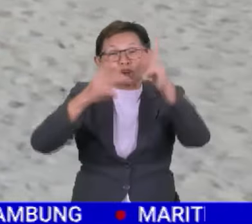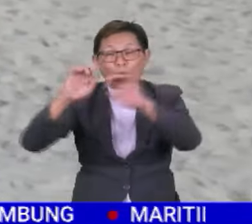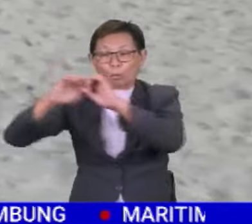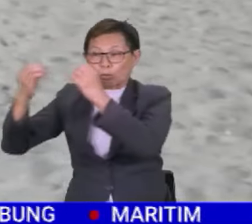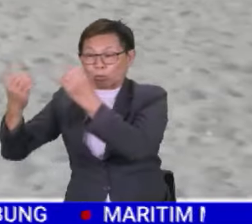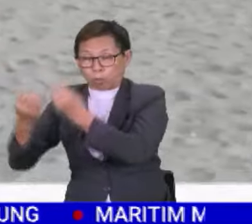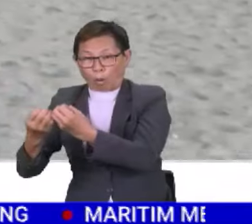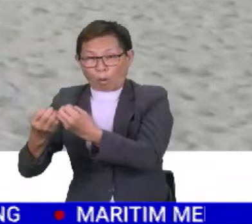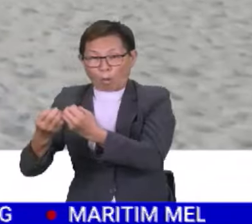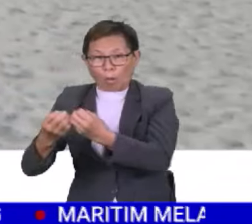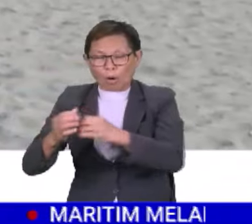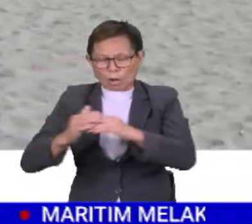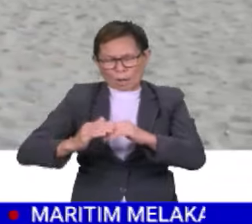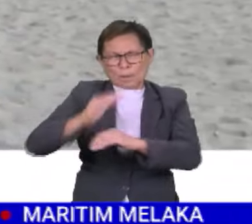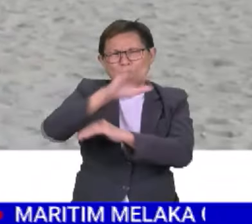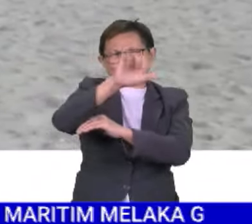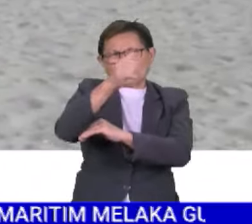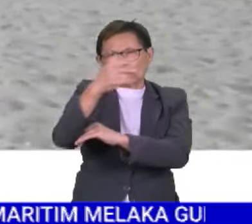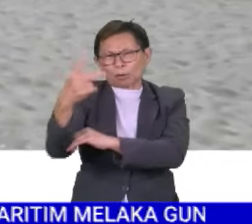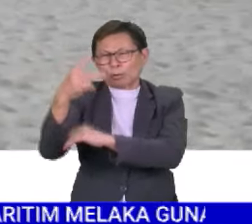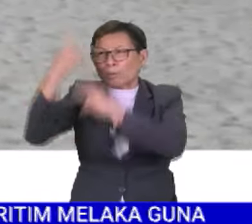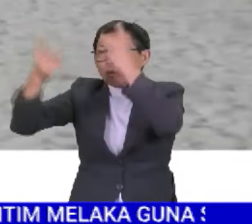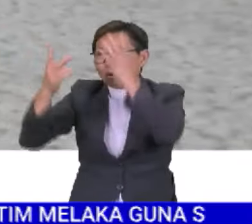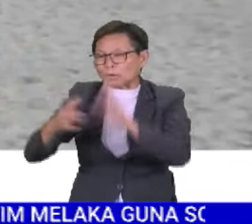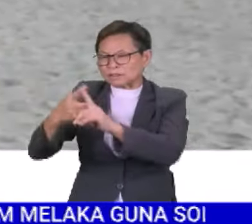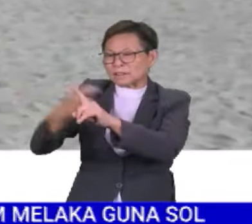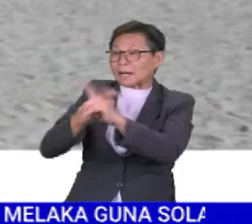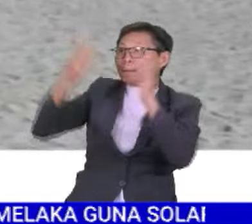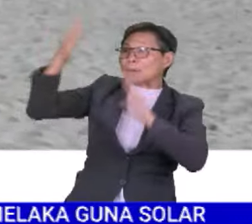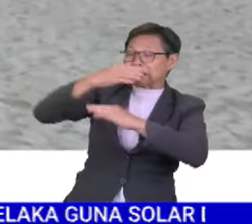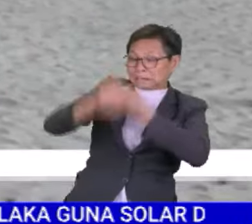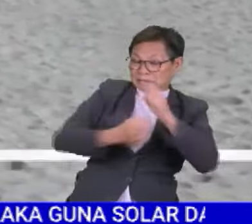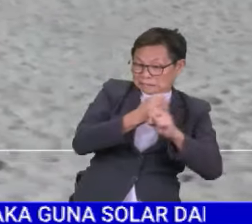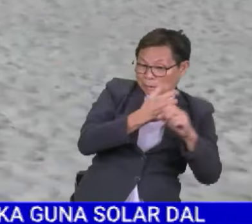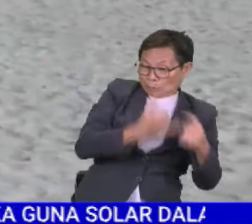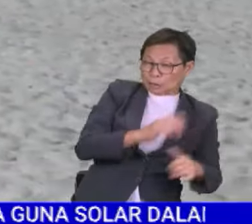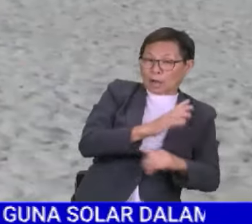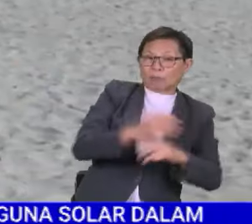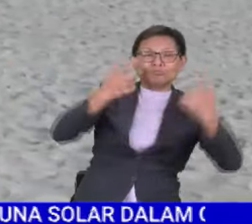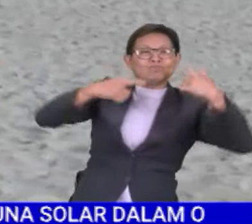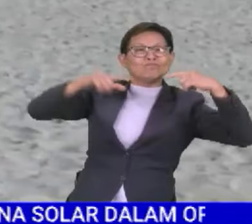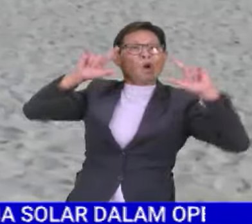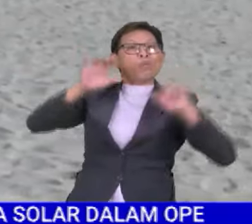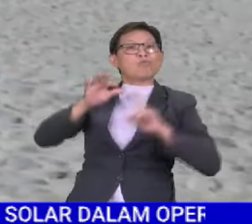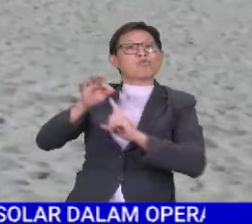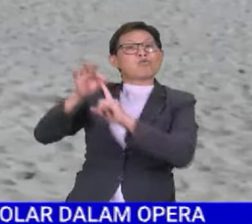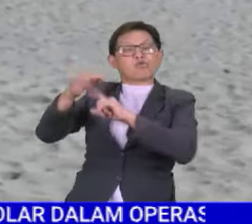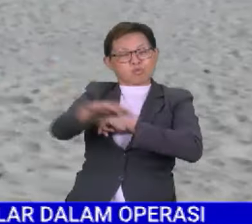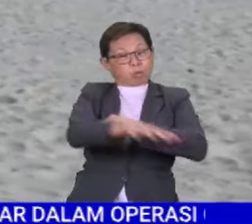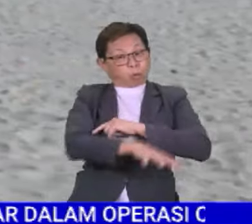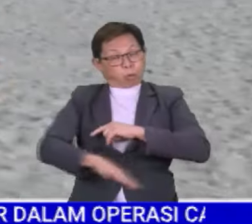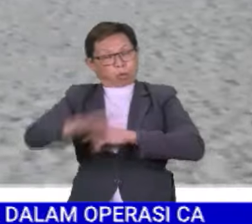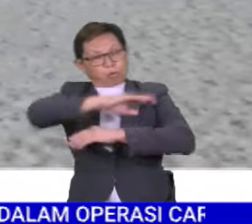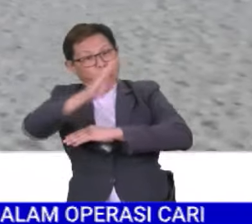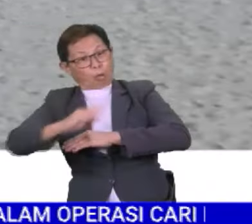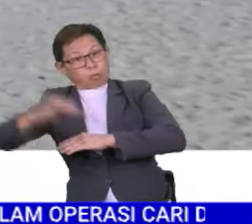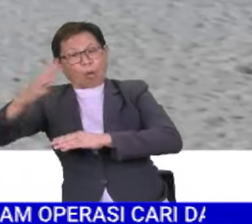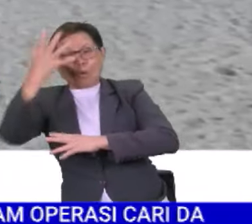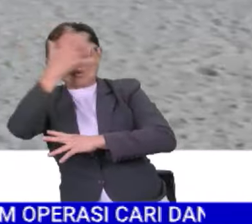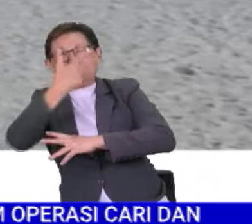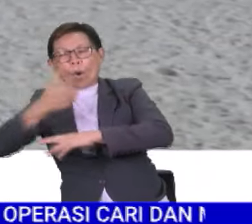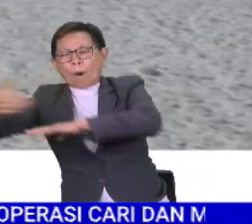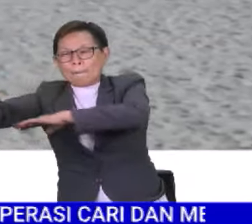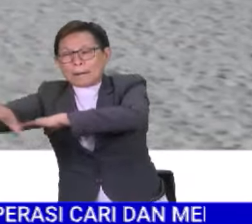an lebih 10.000 pengunjung dari Malaysia untuk tahun ini selain terkenal dengan keinikan lanskap geografi